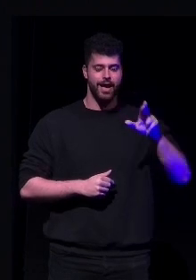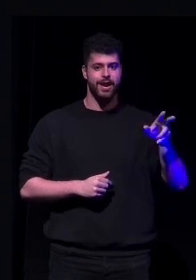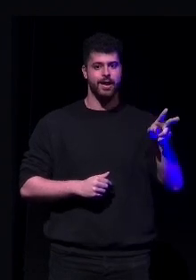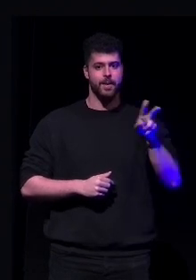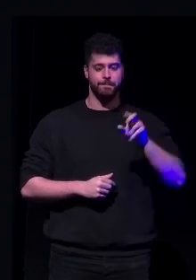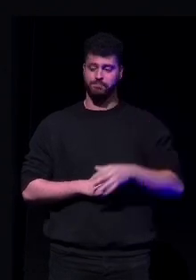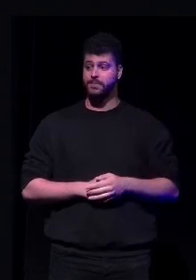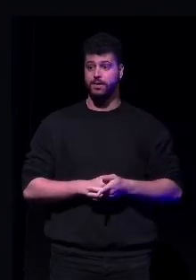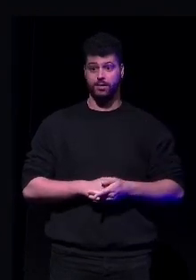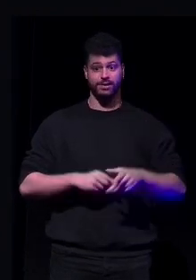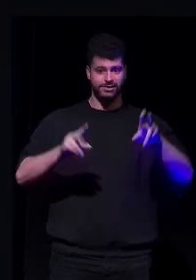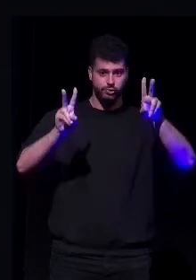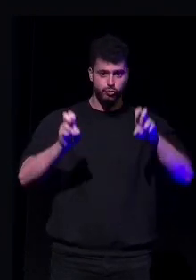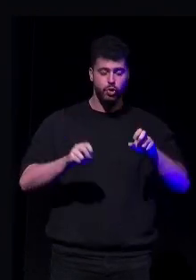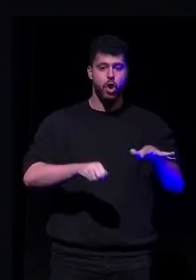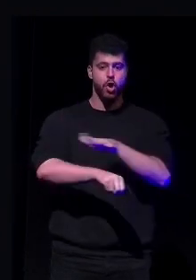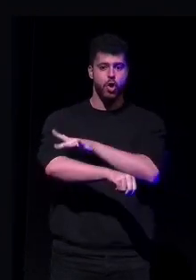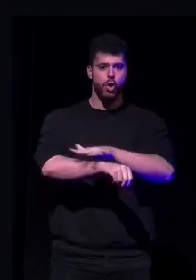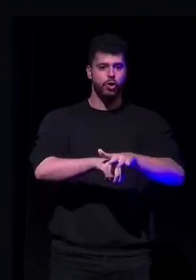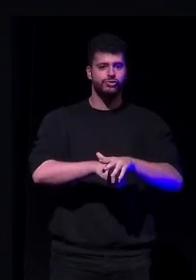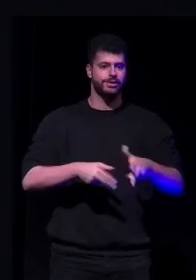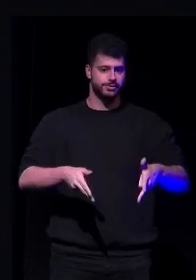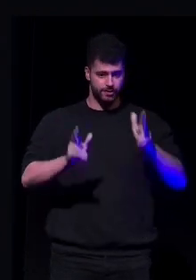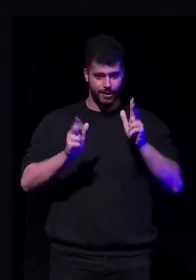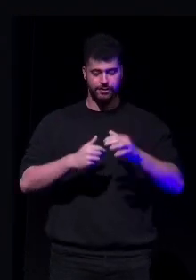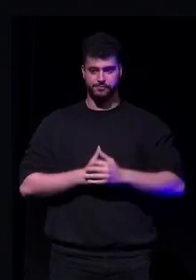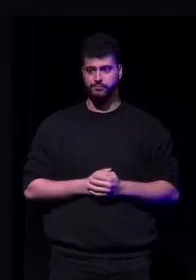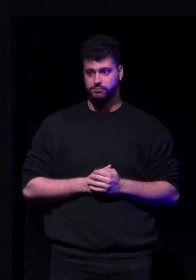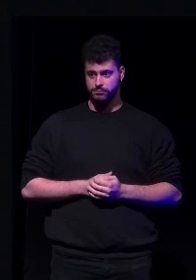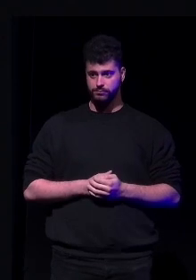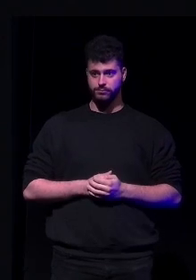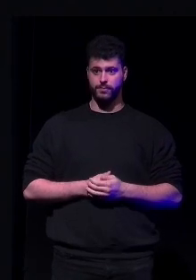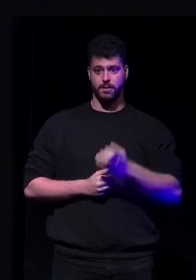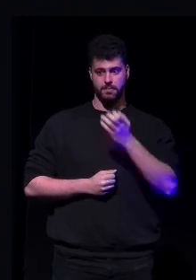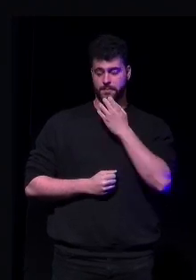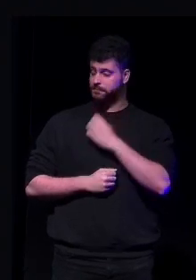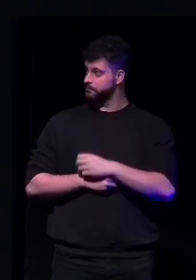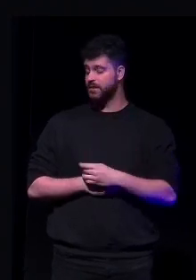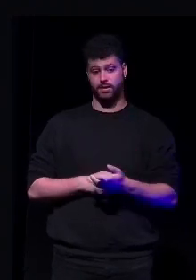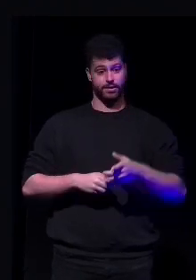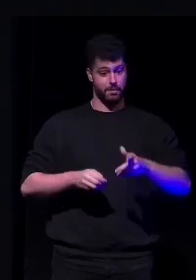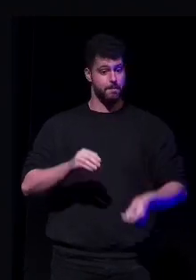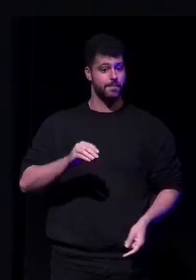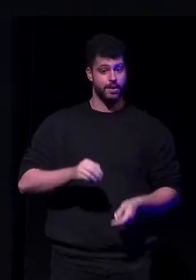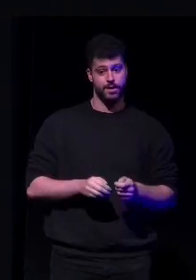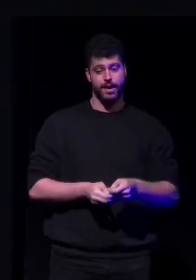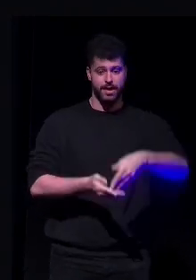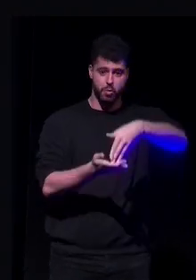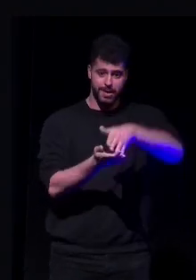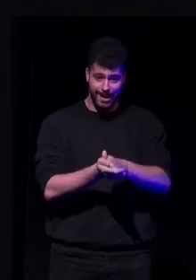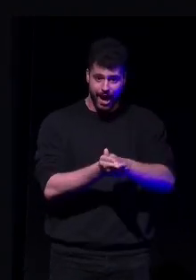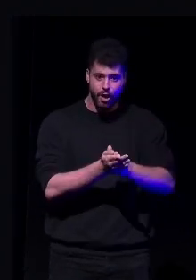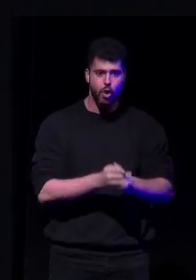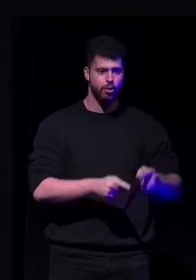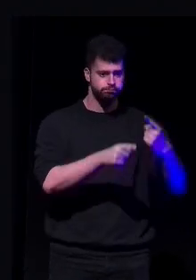salvatge de Catalunya, publicat a diversos mitjans de comunicació alemanys, com ara el Rheinische Post, l'Express, el Solinger